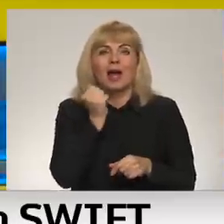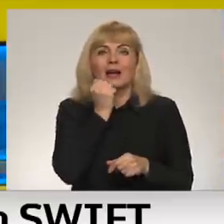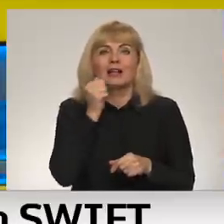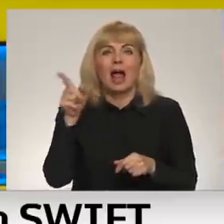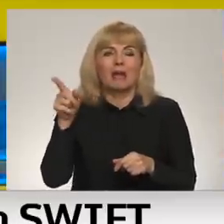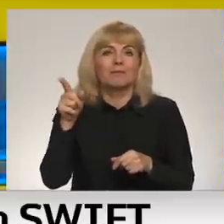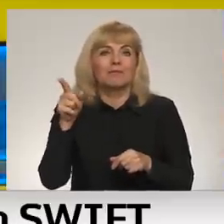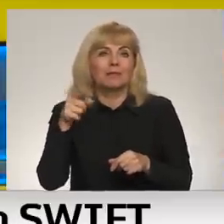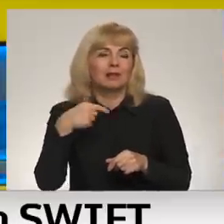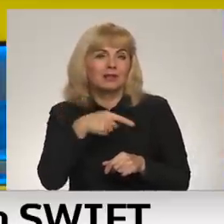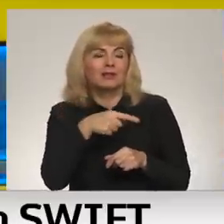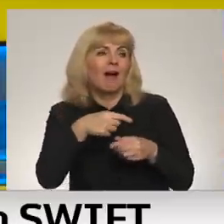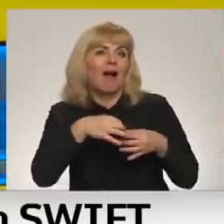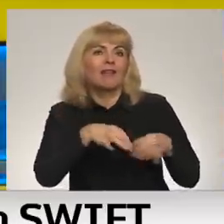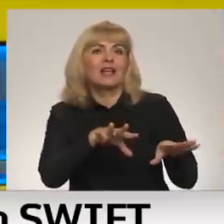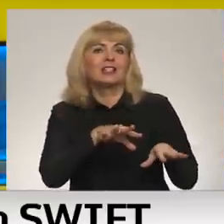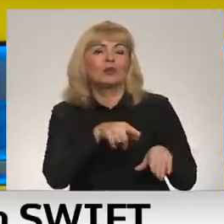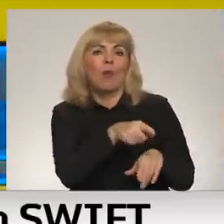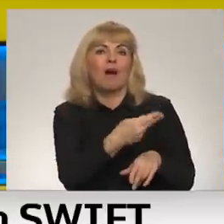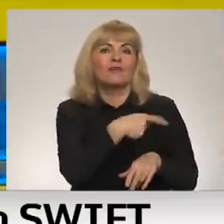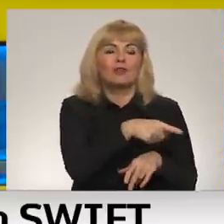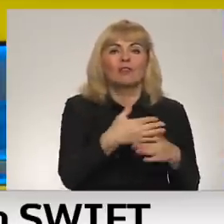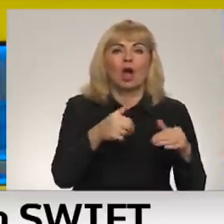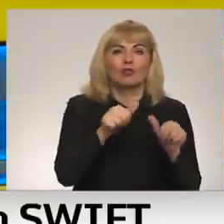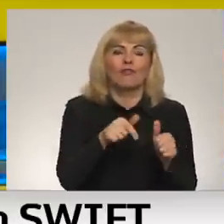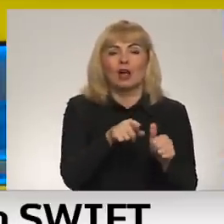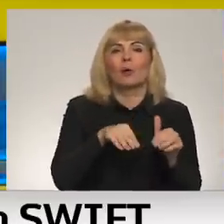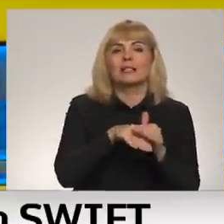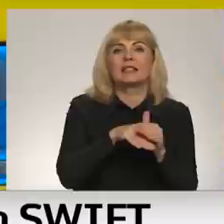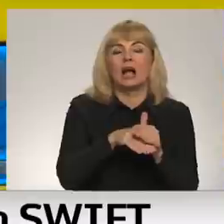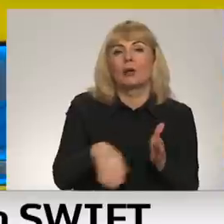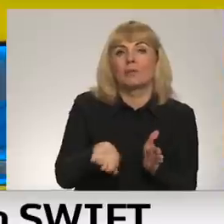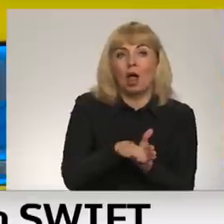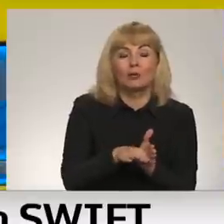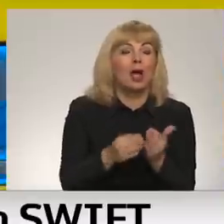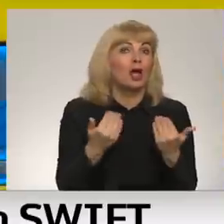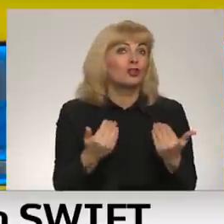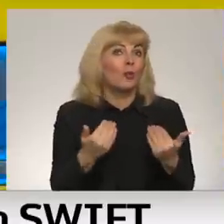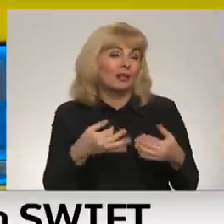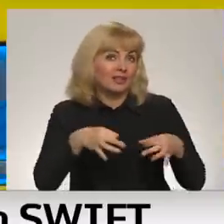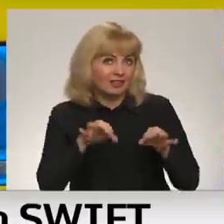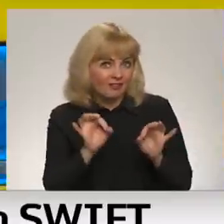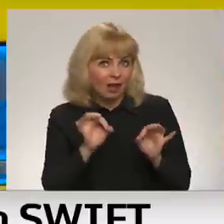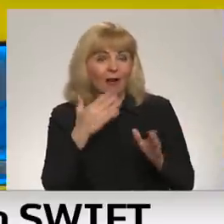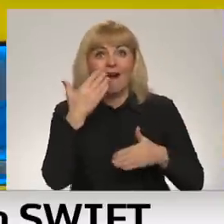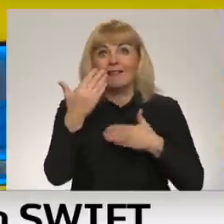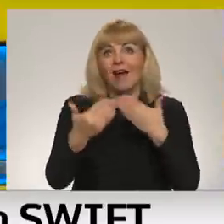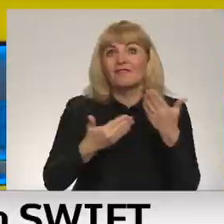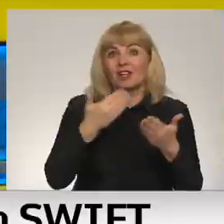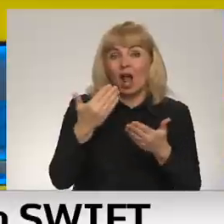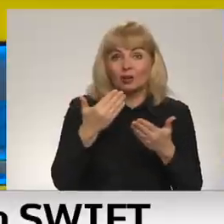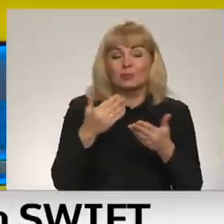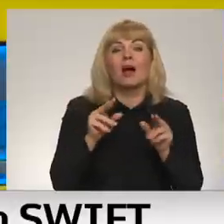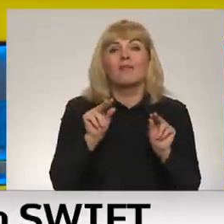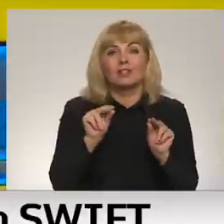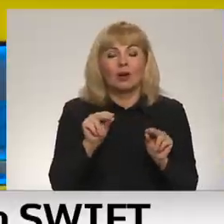tiks vaļā dažādos veidos, lai saglabātu to klātbūtni. Un šodien ir būtiski tā saucamais referendums, kurš